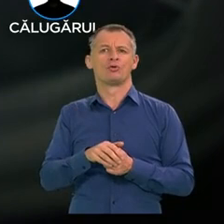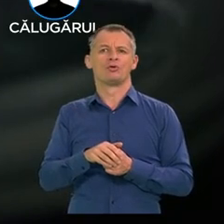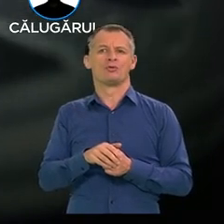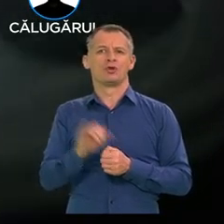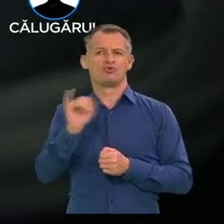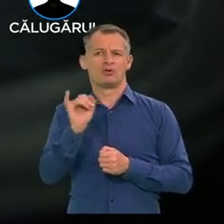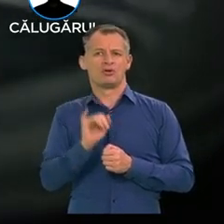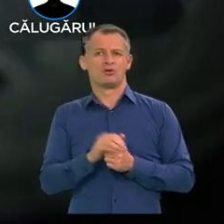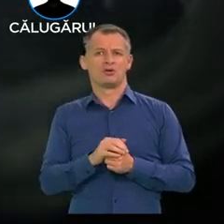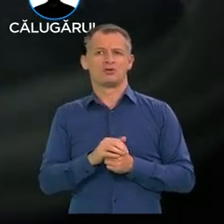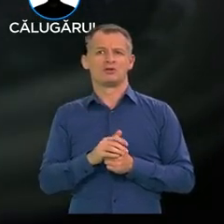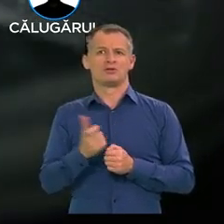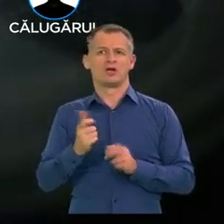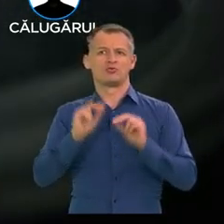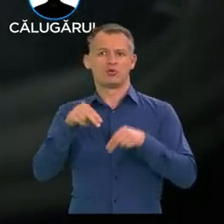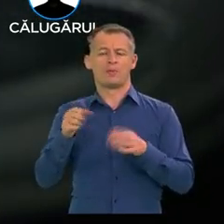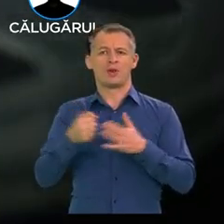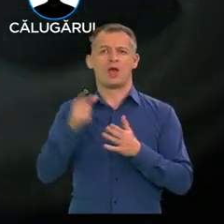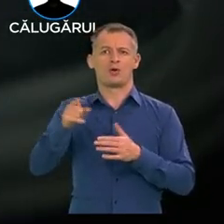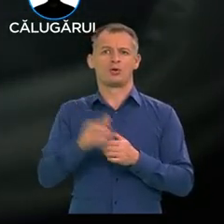Dar să poate ajunge până acolo.